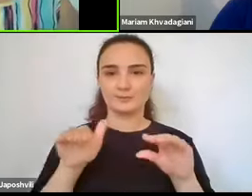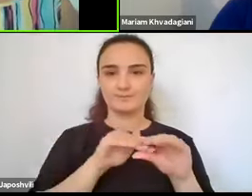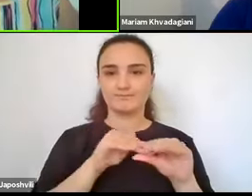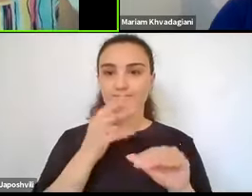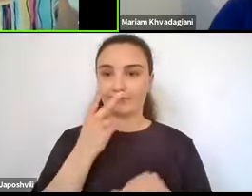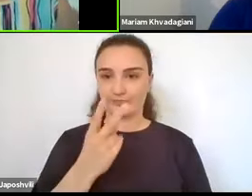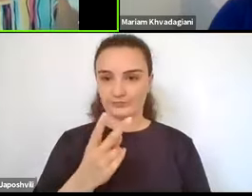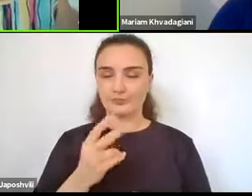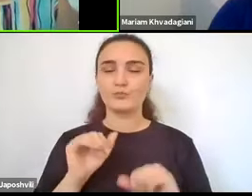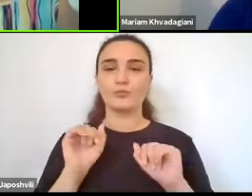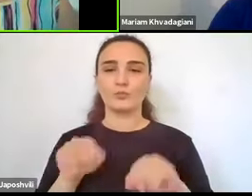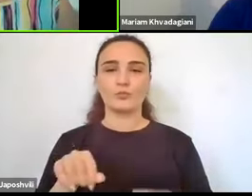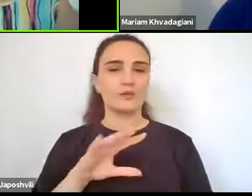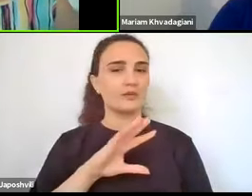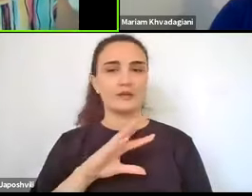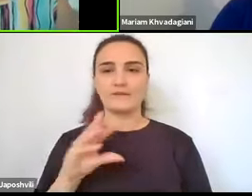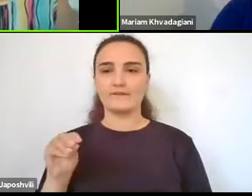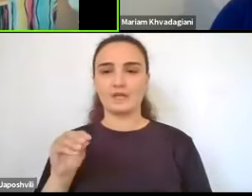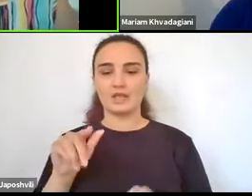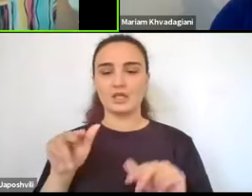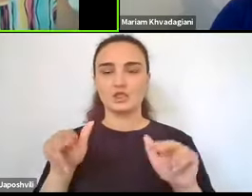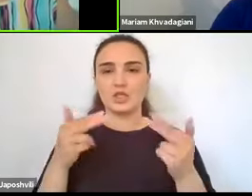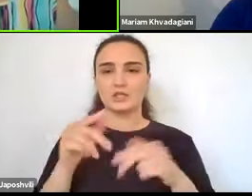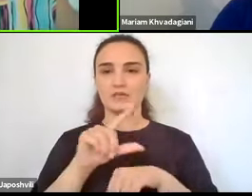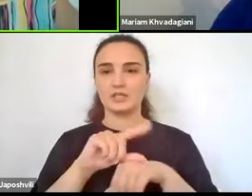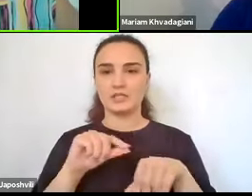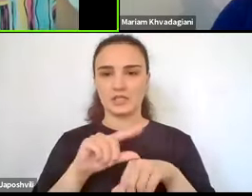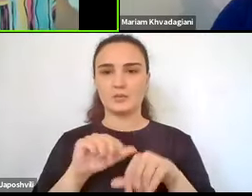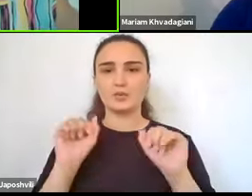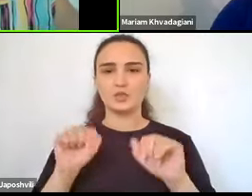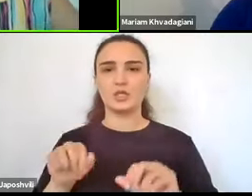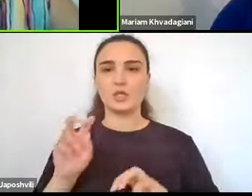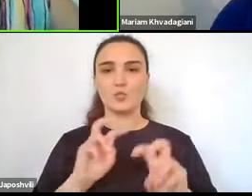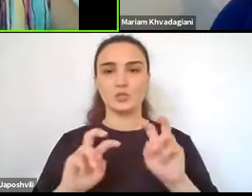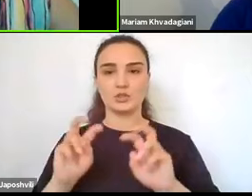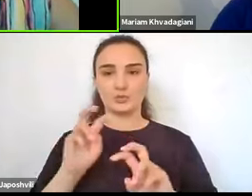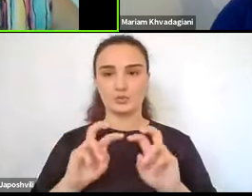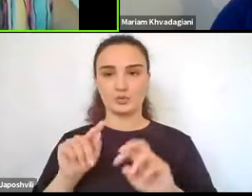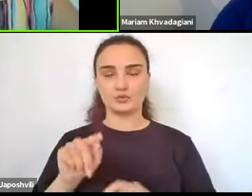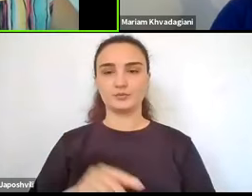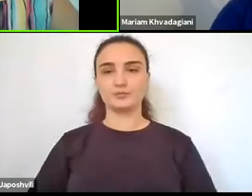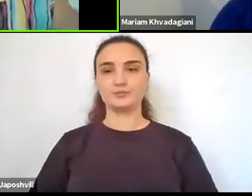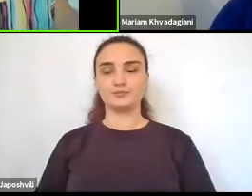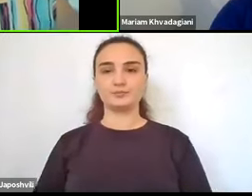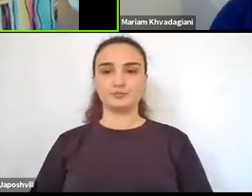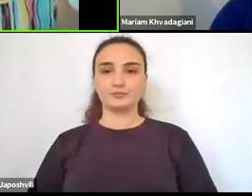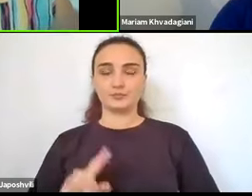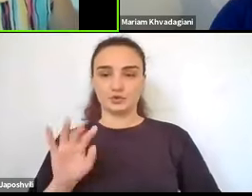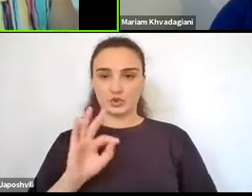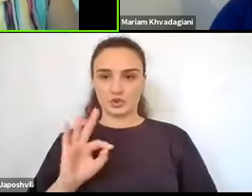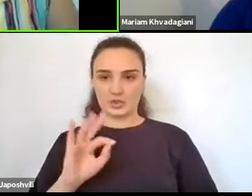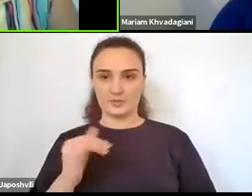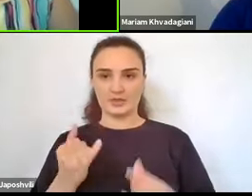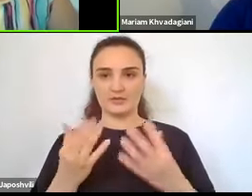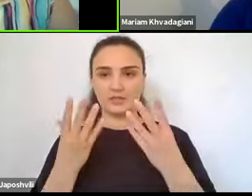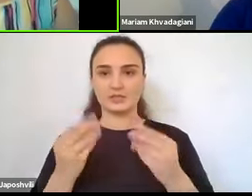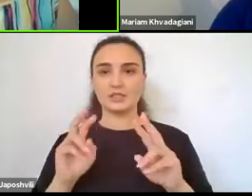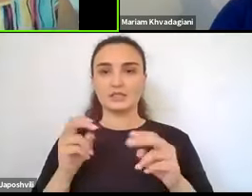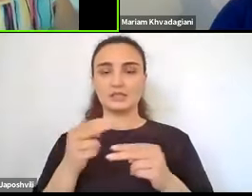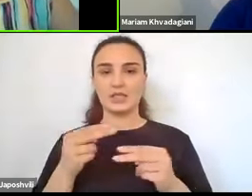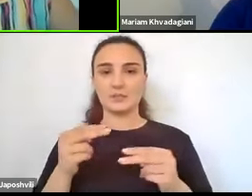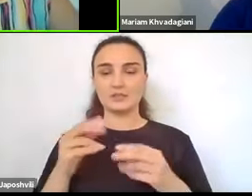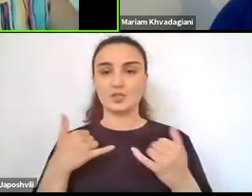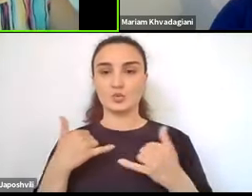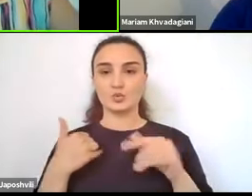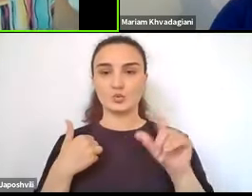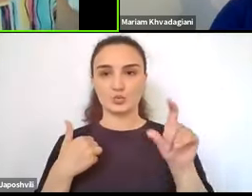შეიძლება ყველა ჩვენი ჩართვა იწერება. შეგიძლიათ მოძებნოთ ამავე გვერდზე. Რაც შეეხება დღევანდელ თემას და ჩვენს დღევანდელ